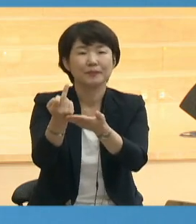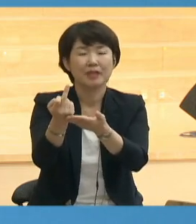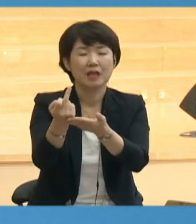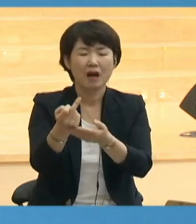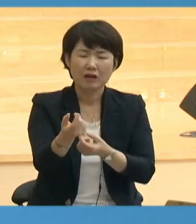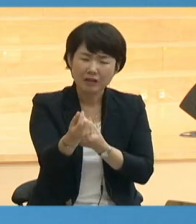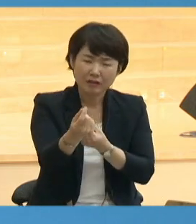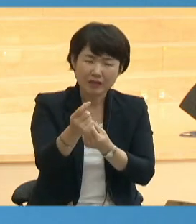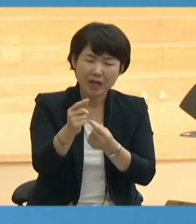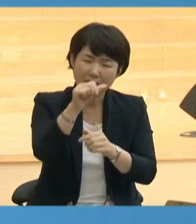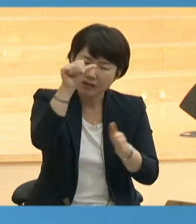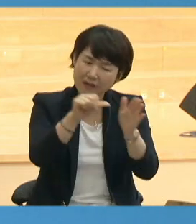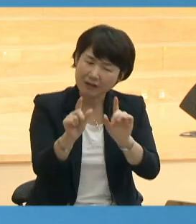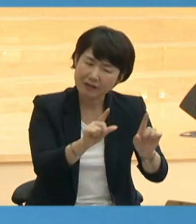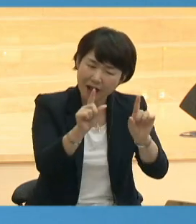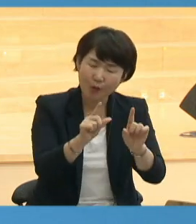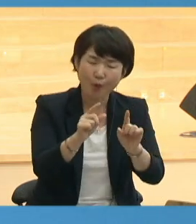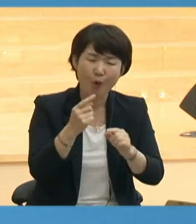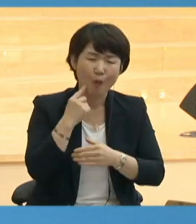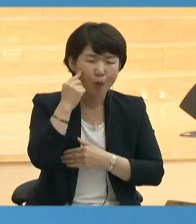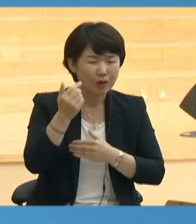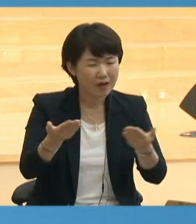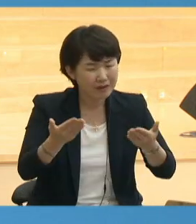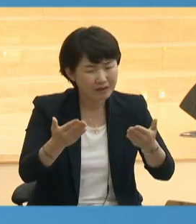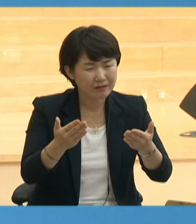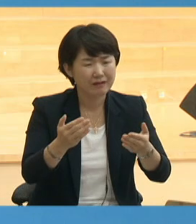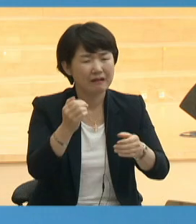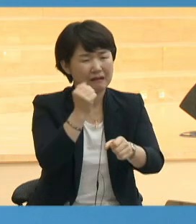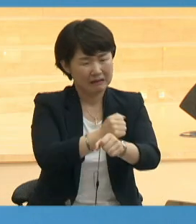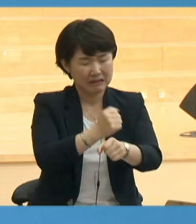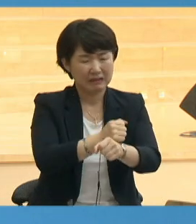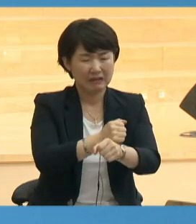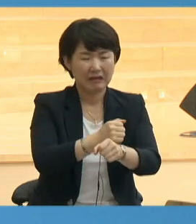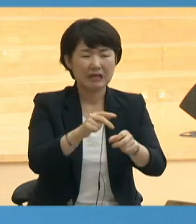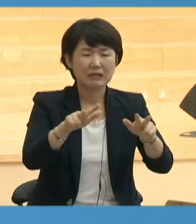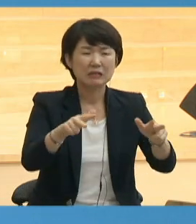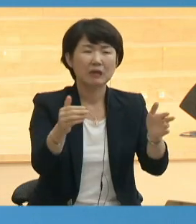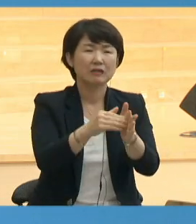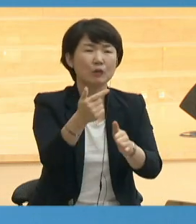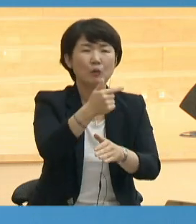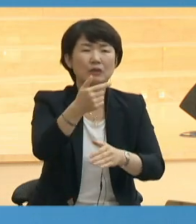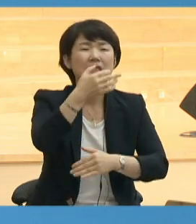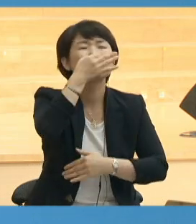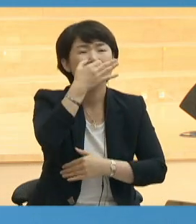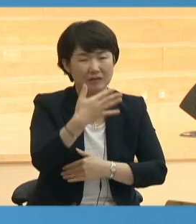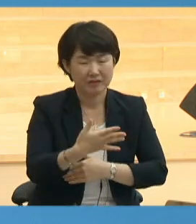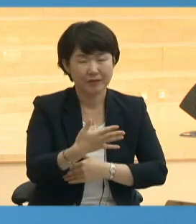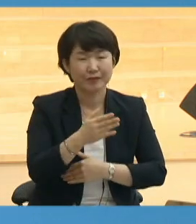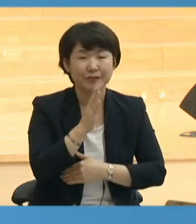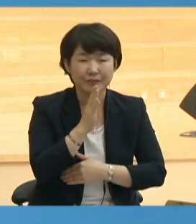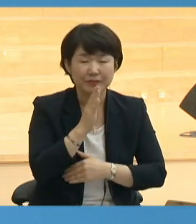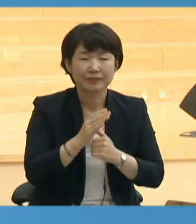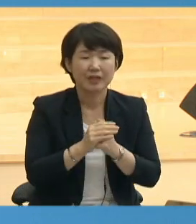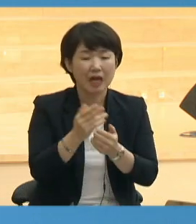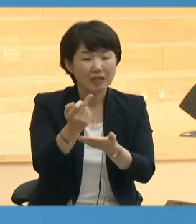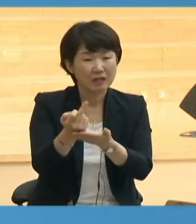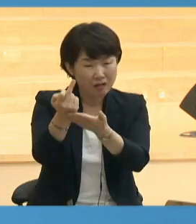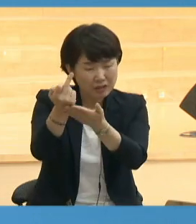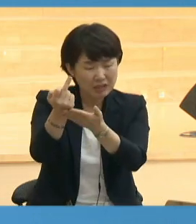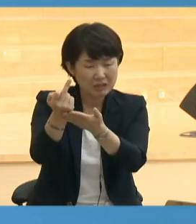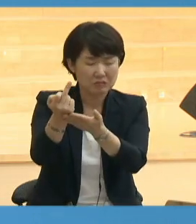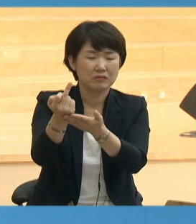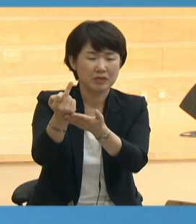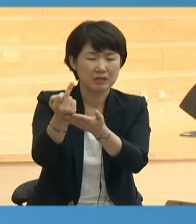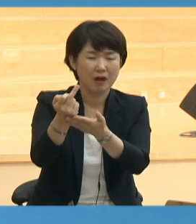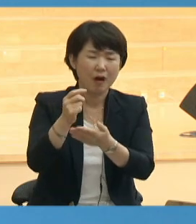그렇게 인생을 살고 그렇게 목회를 해 오셨으니 그동안 얼마나 힘드셨을 거에요 형님에게 는 목회의